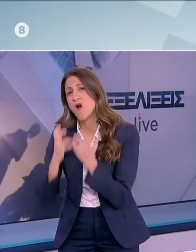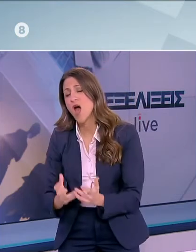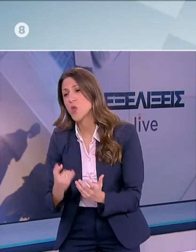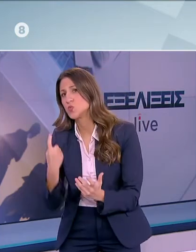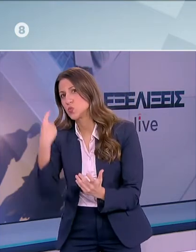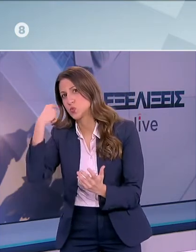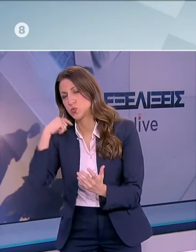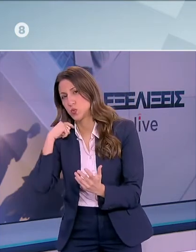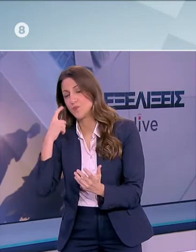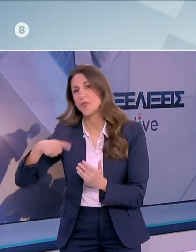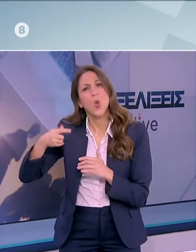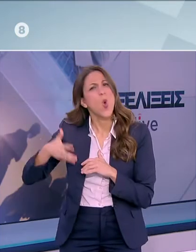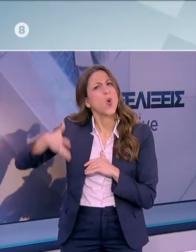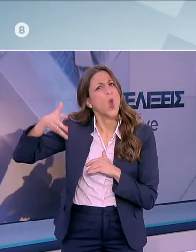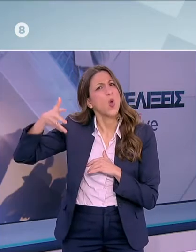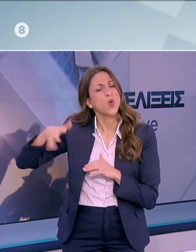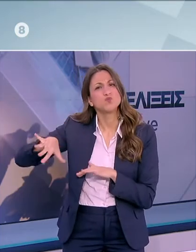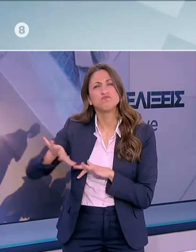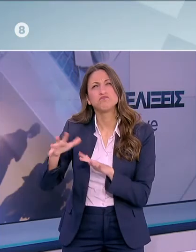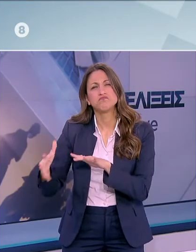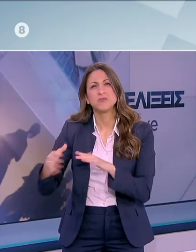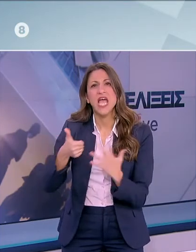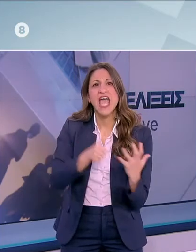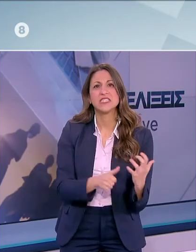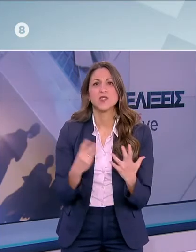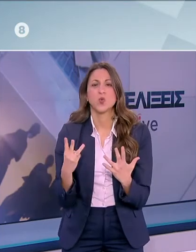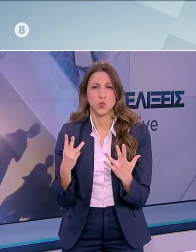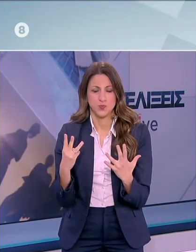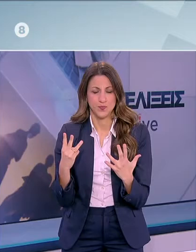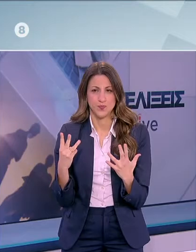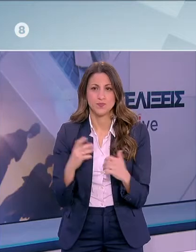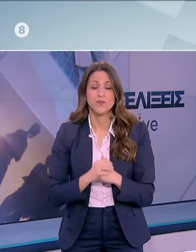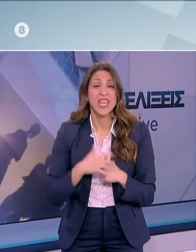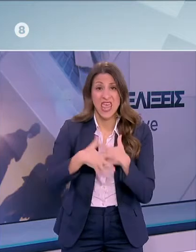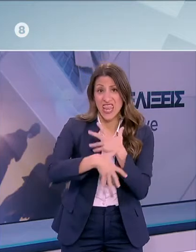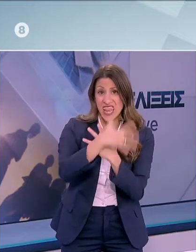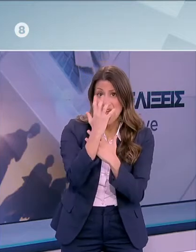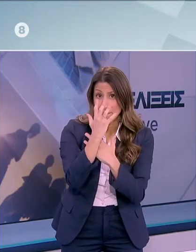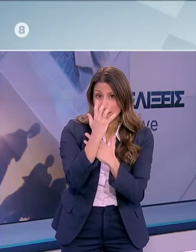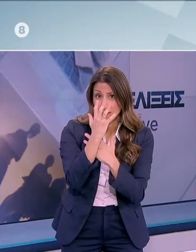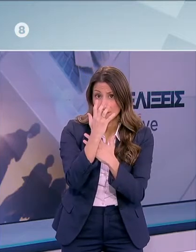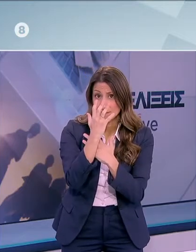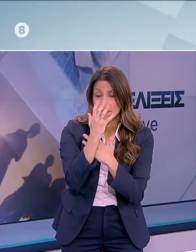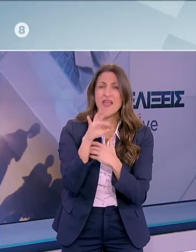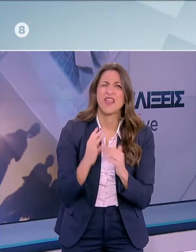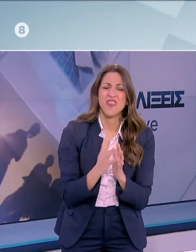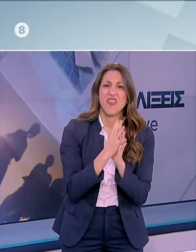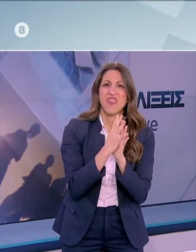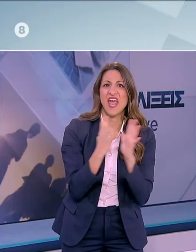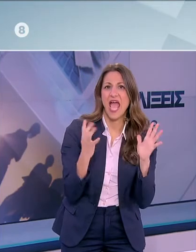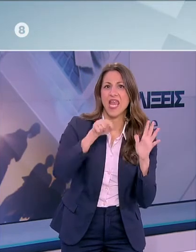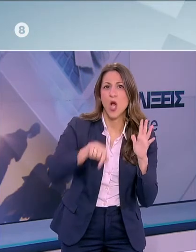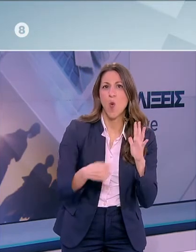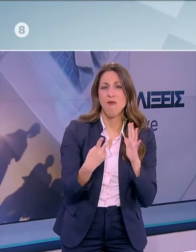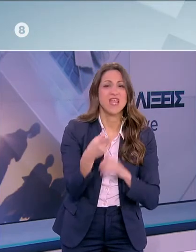διασωληνωμένοι. Η διάμεση ηλικία τους είναι 68 ετών. 15, ήδη το